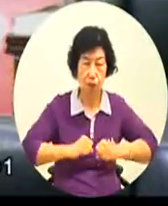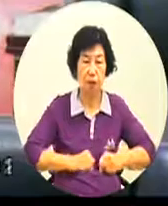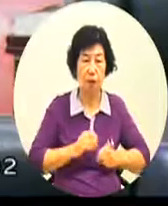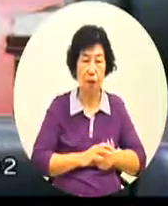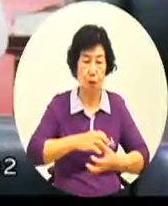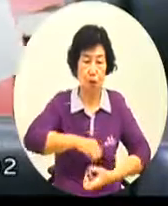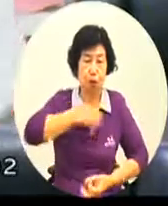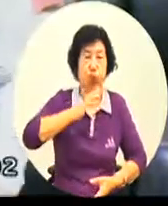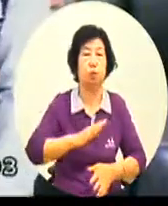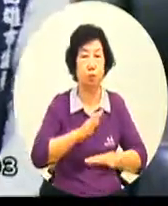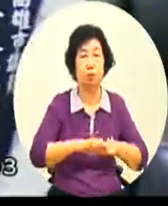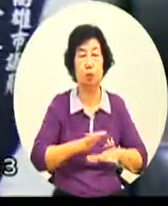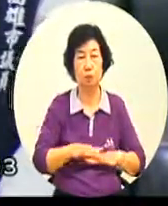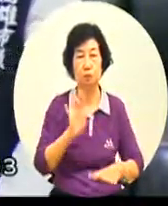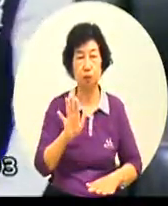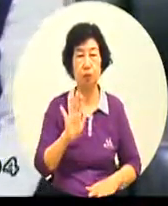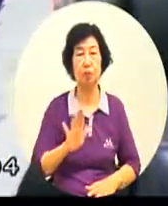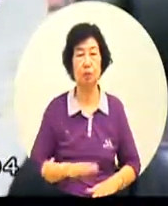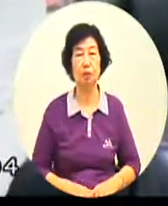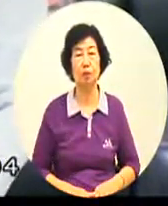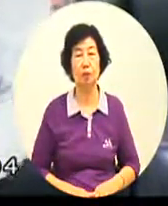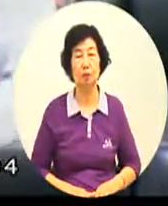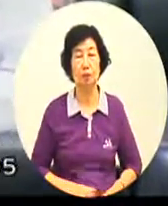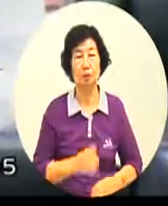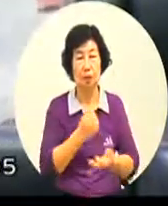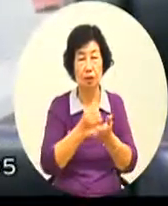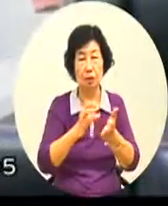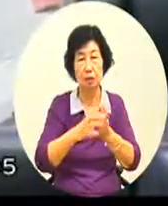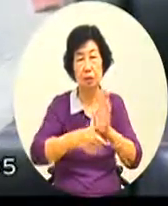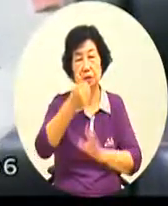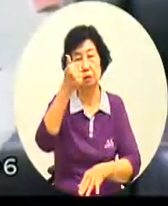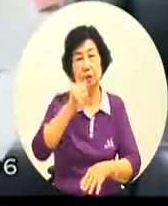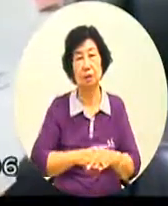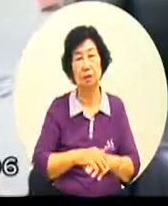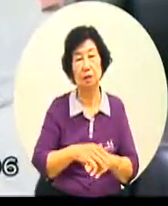长回答。 请姚局长答复。